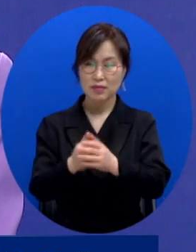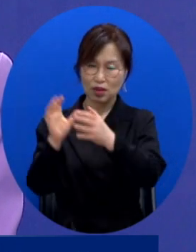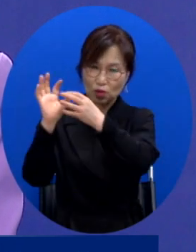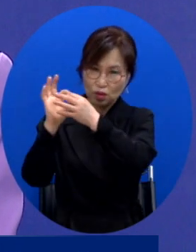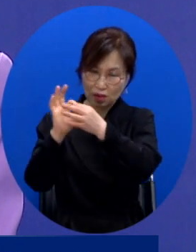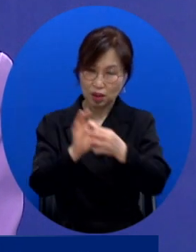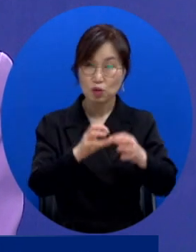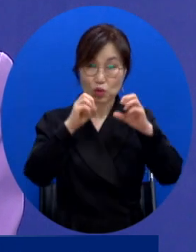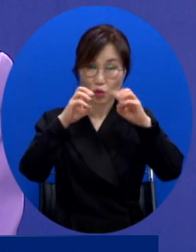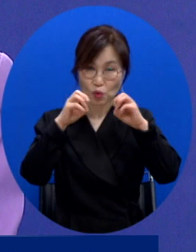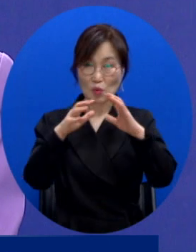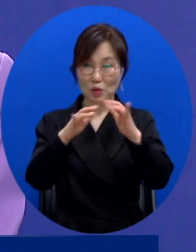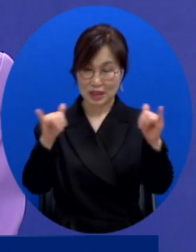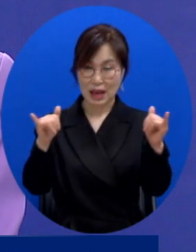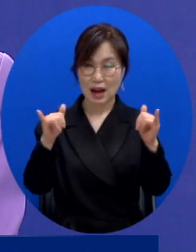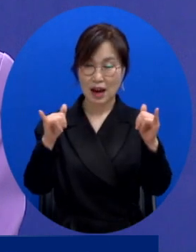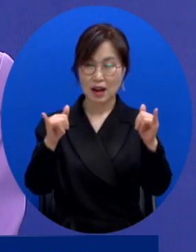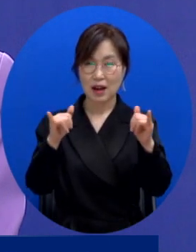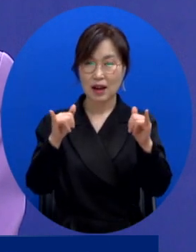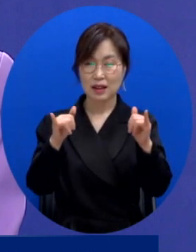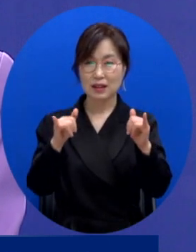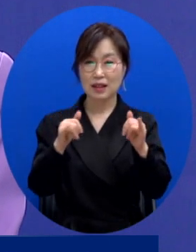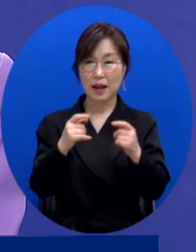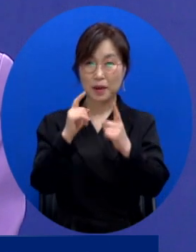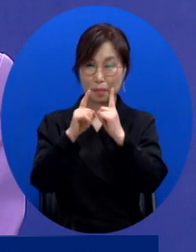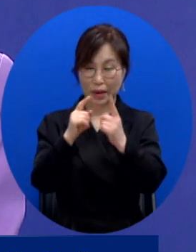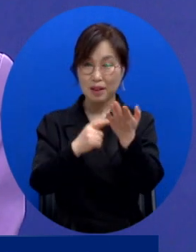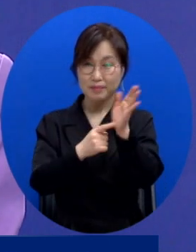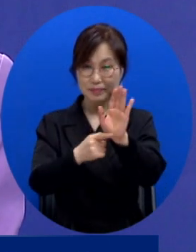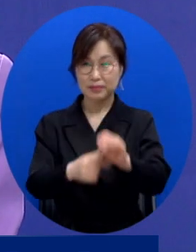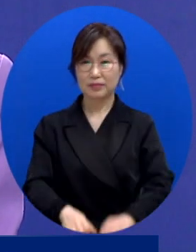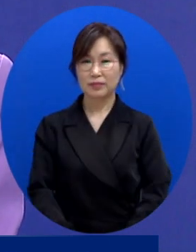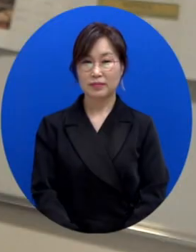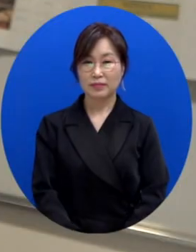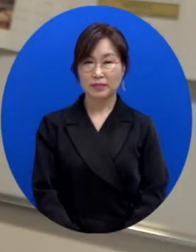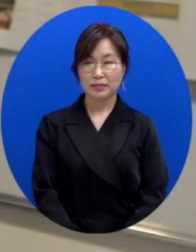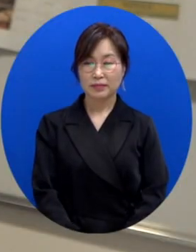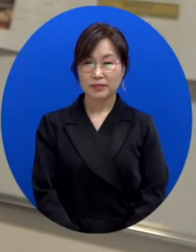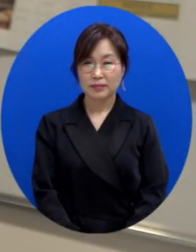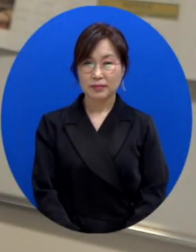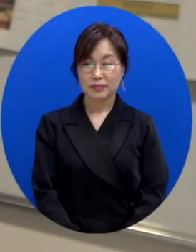있는 선교사들의 각오도 들어볼 수 있었습니다. 윤열 통신원입니다.